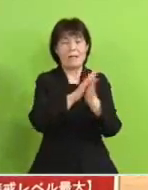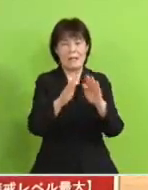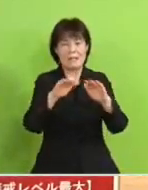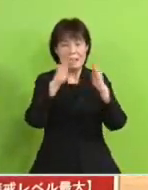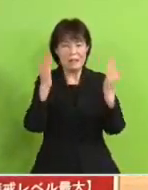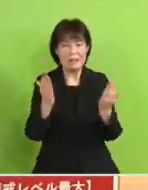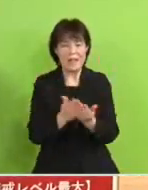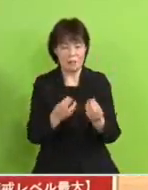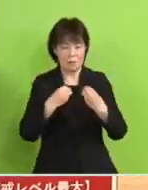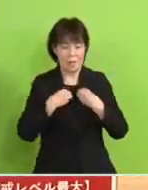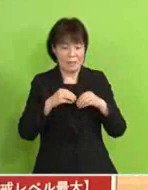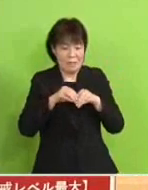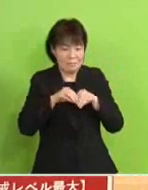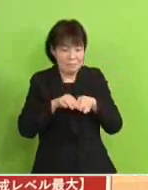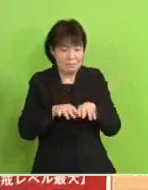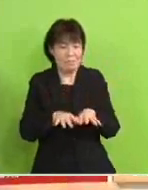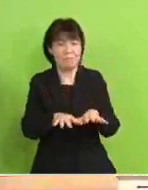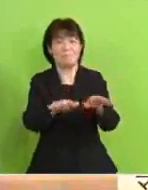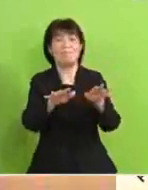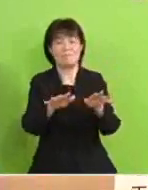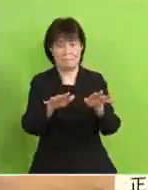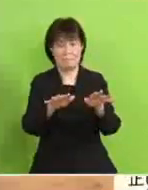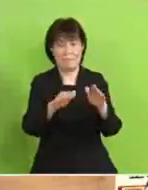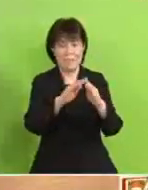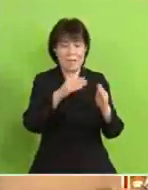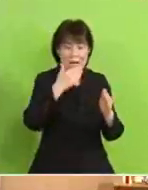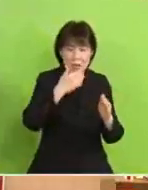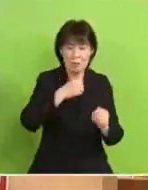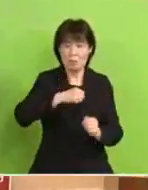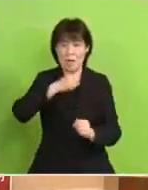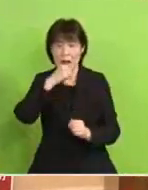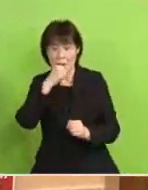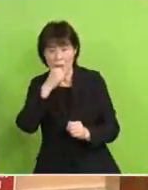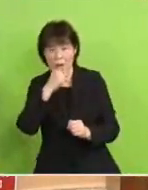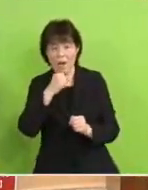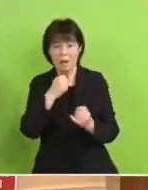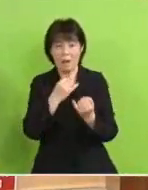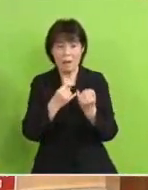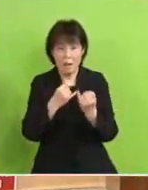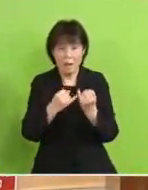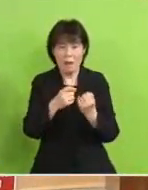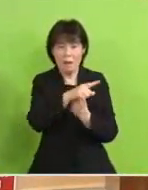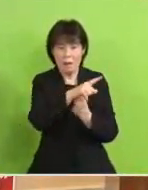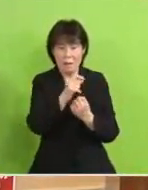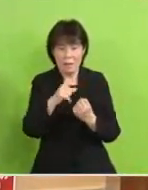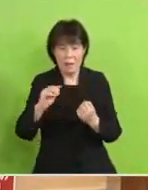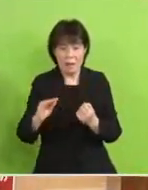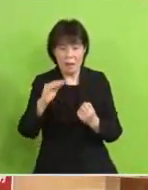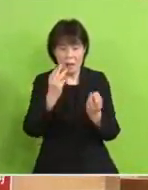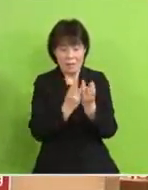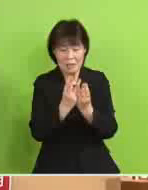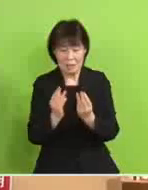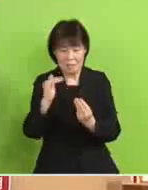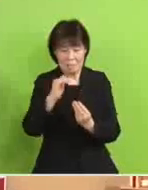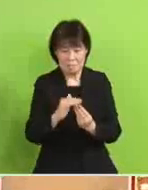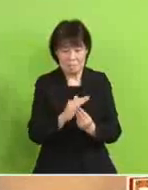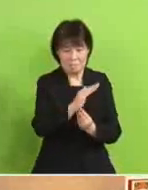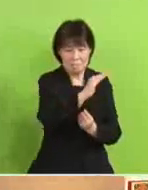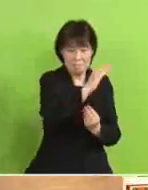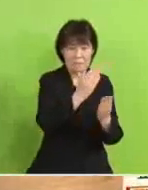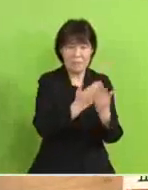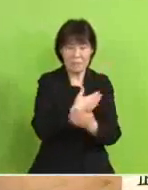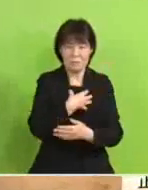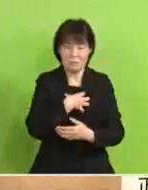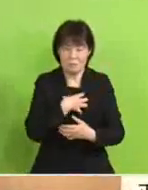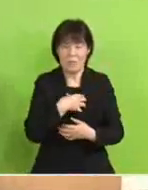染拡大、ここでのまた飲食店、会食、カラオケですから、またこう上昇する可能性があるんではなかろう